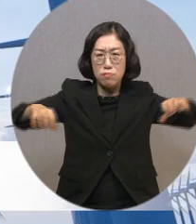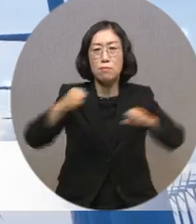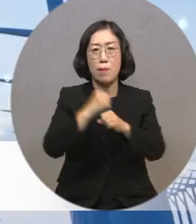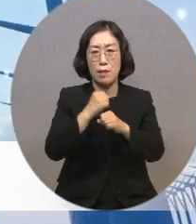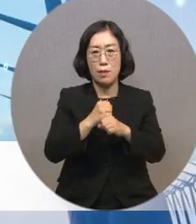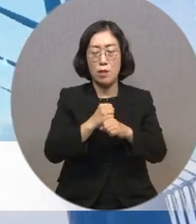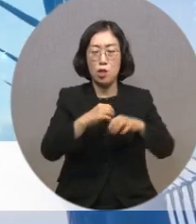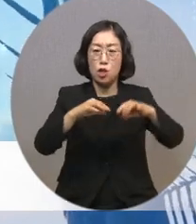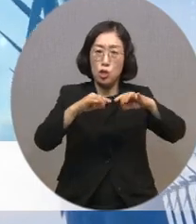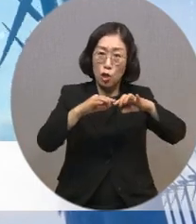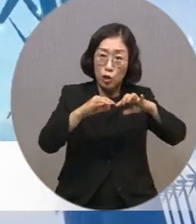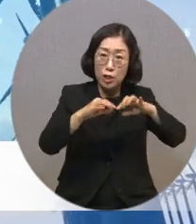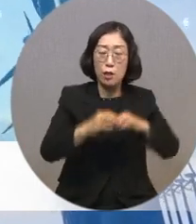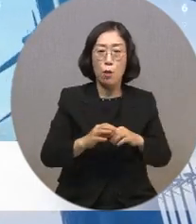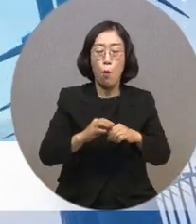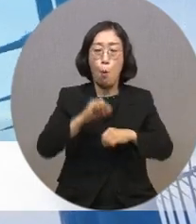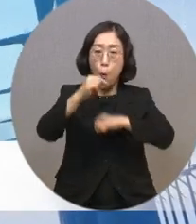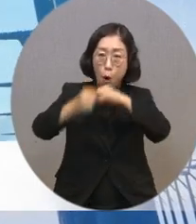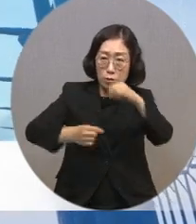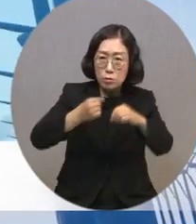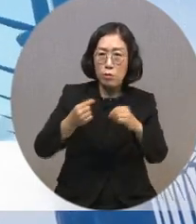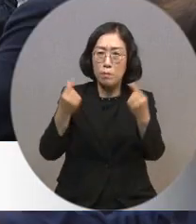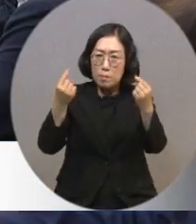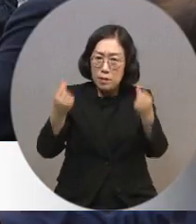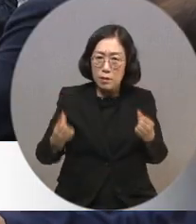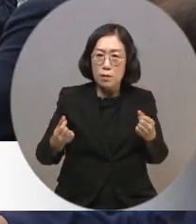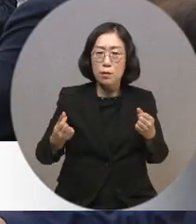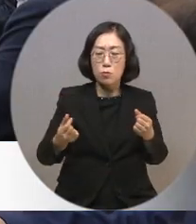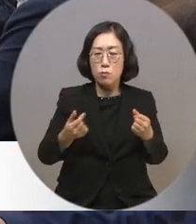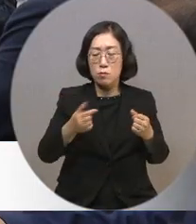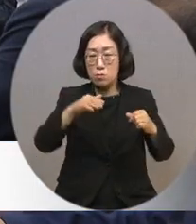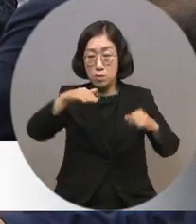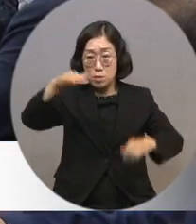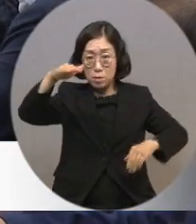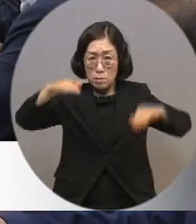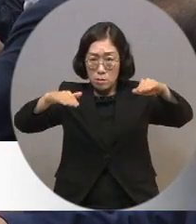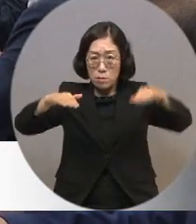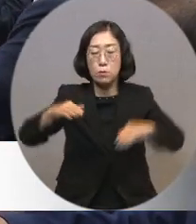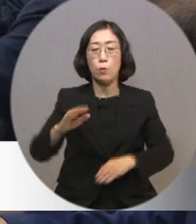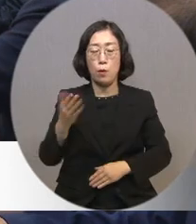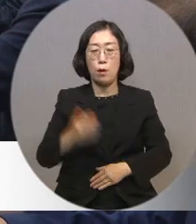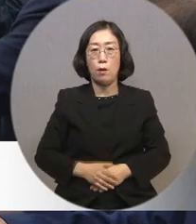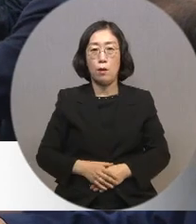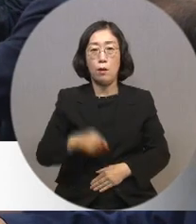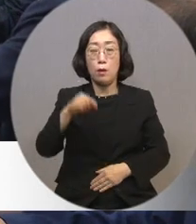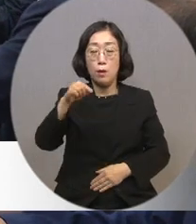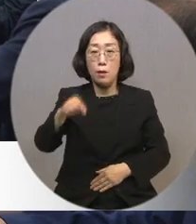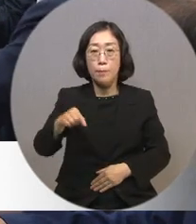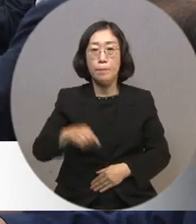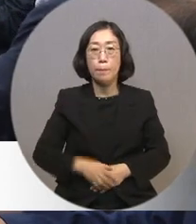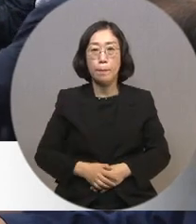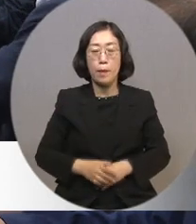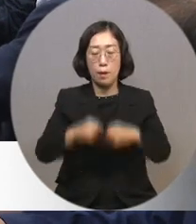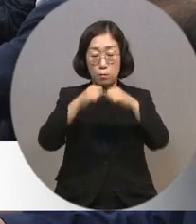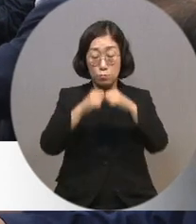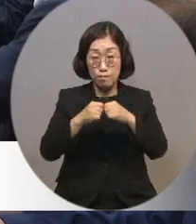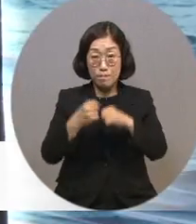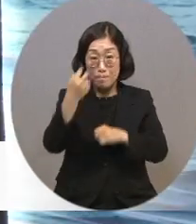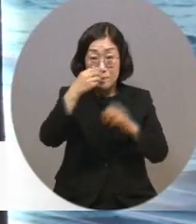원전 6기와 비슷한 규모입니다. 한 총리는 시찰 후 열린 현장